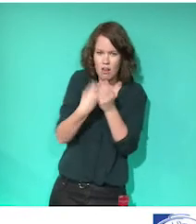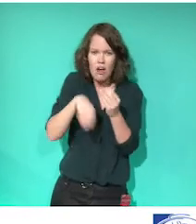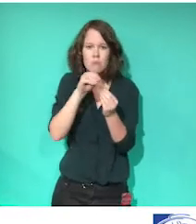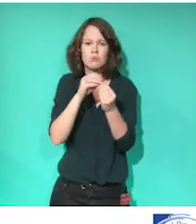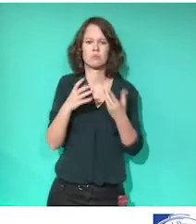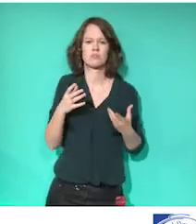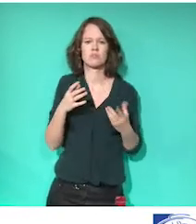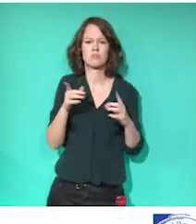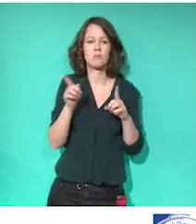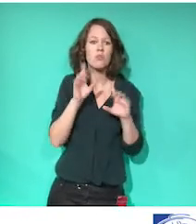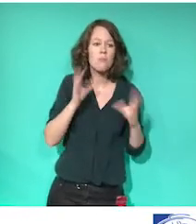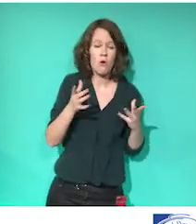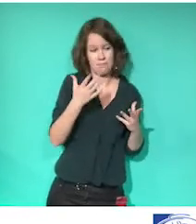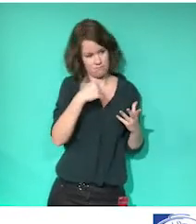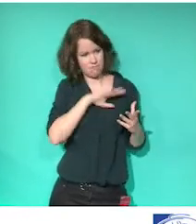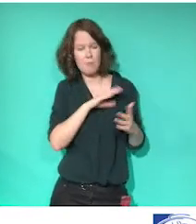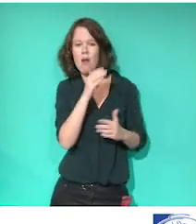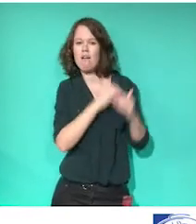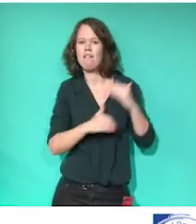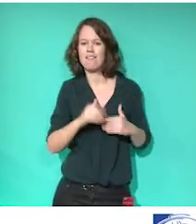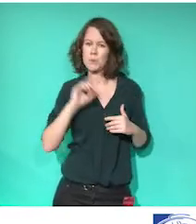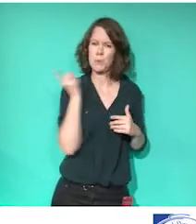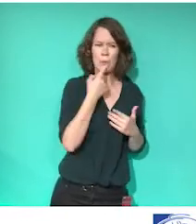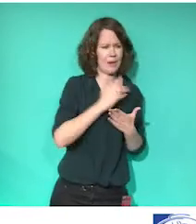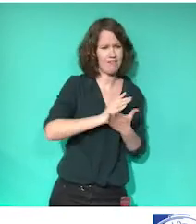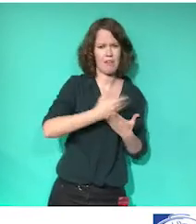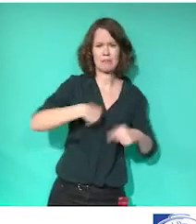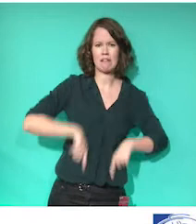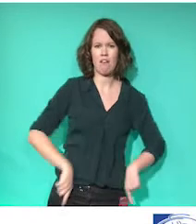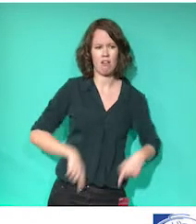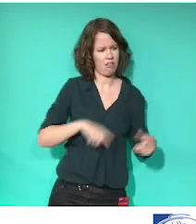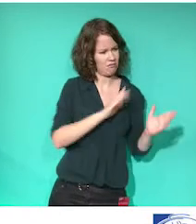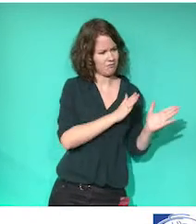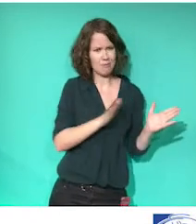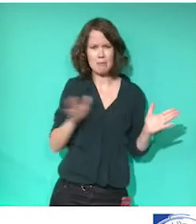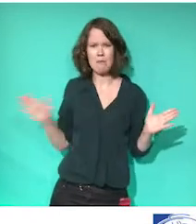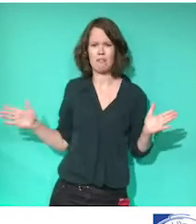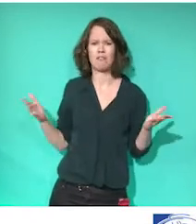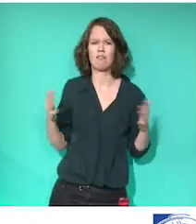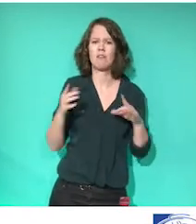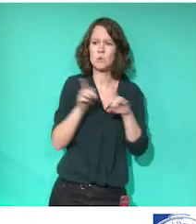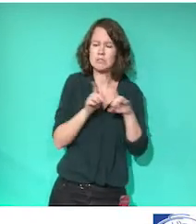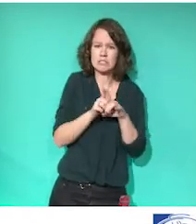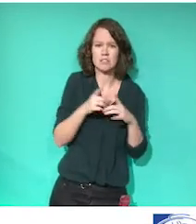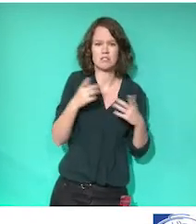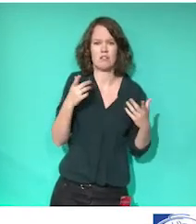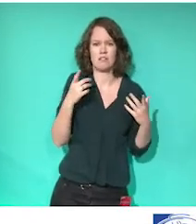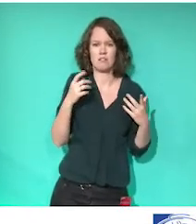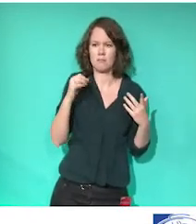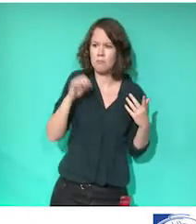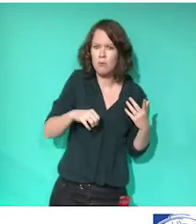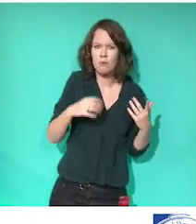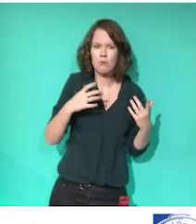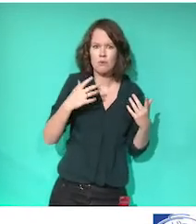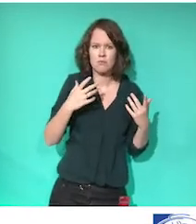plans interministériels tous les ministères dans des actions nouvelles, et que nous ayons aussi pu accompagner et